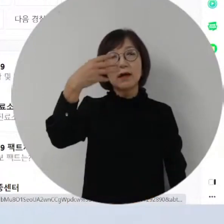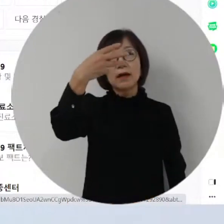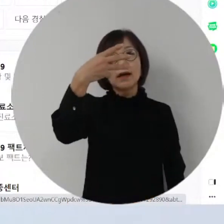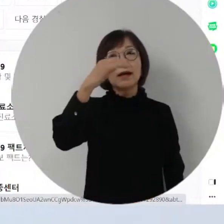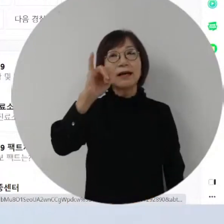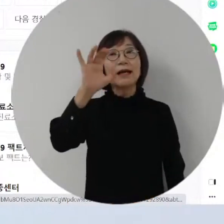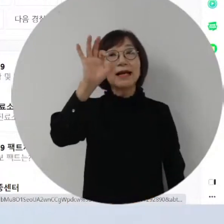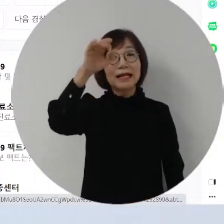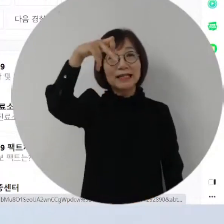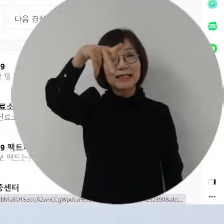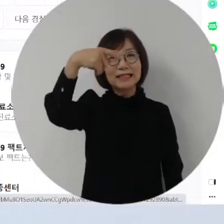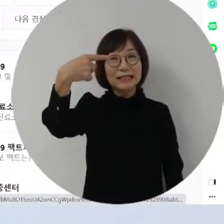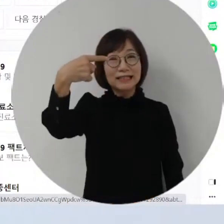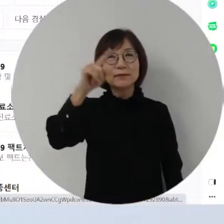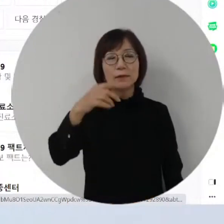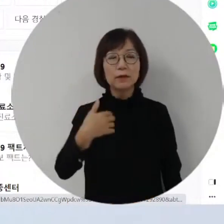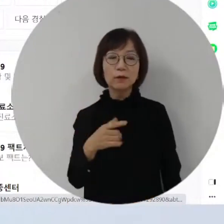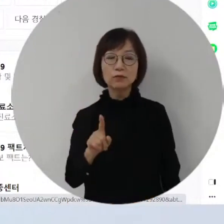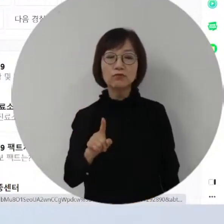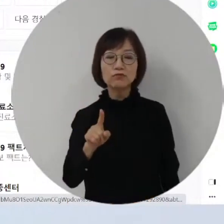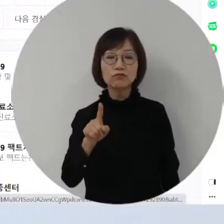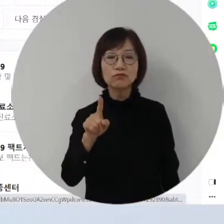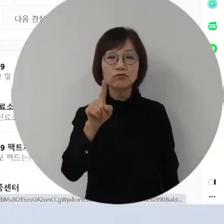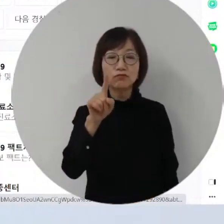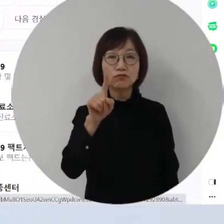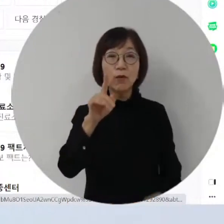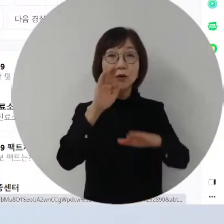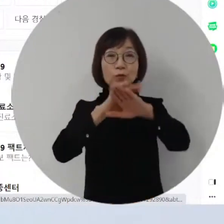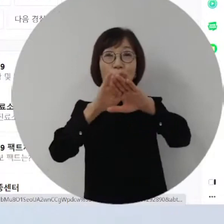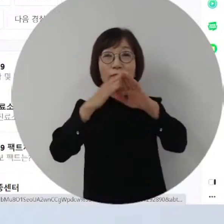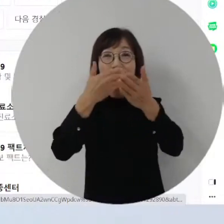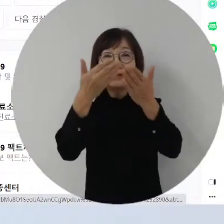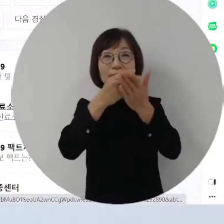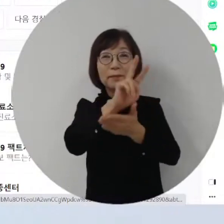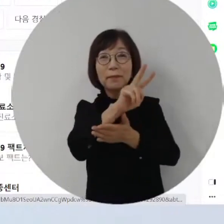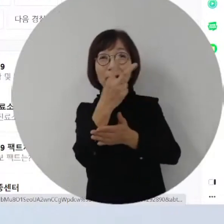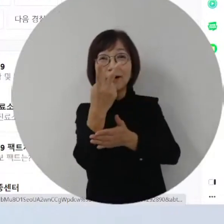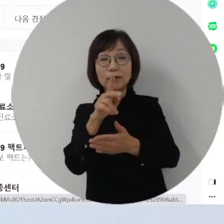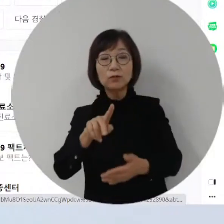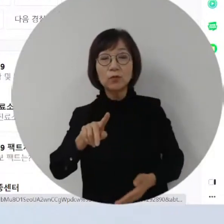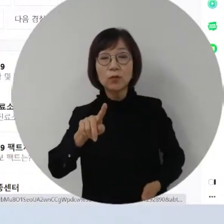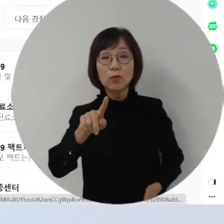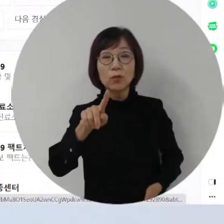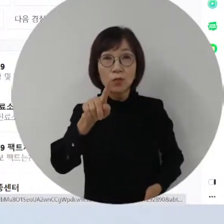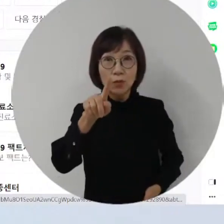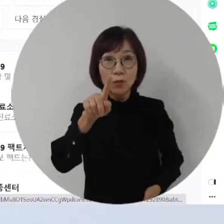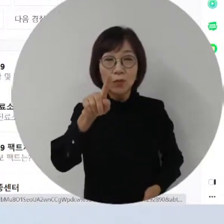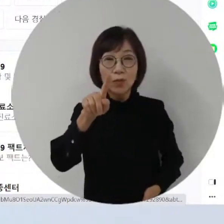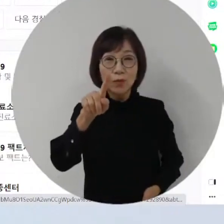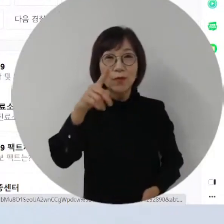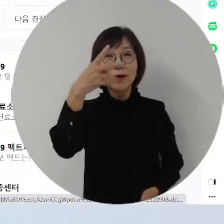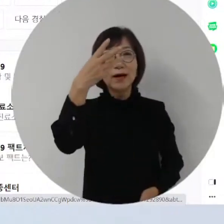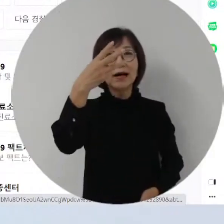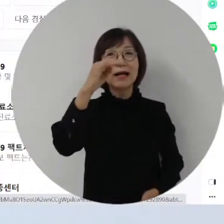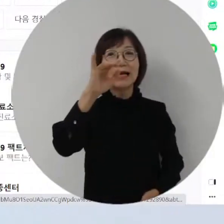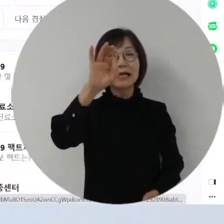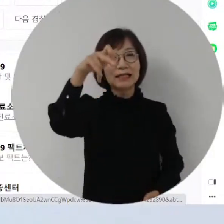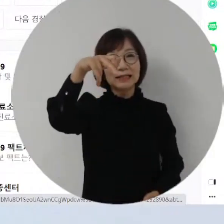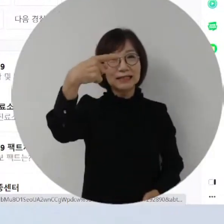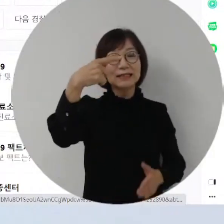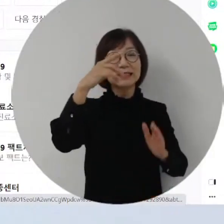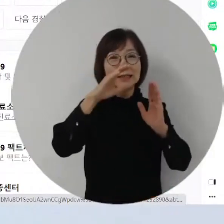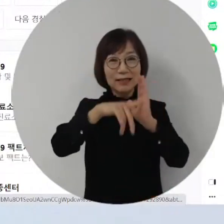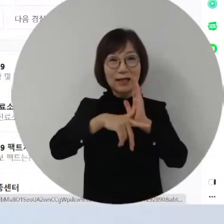링크는요 손 모양이 되지는 부분이 링크예요. 자, 열어줄 사이트의 링크에서 마우스 오른쪽 버튼 눌러주는